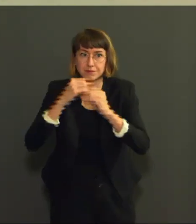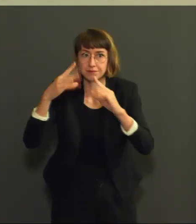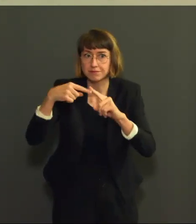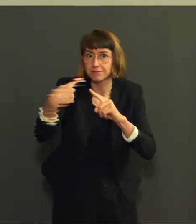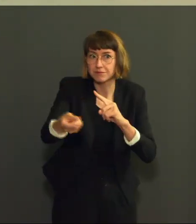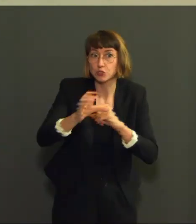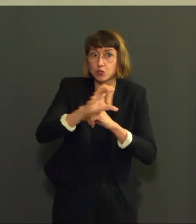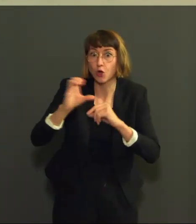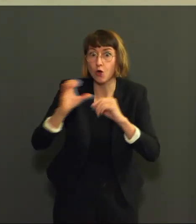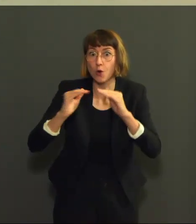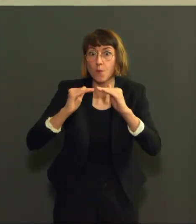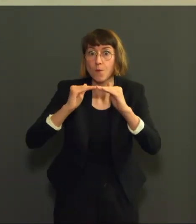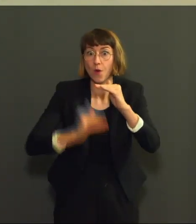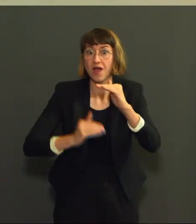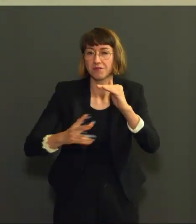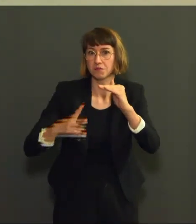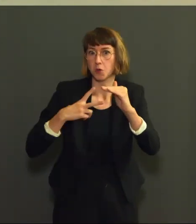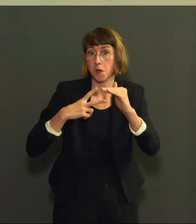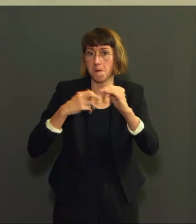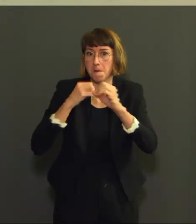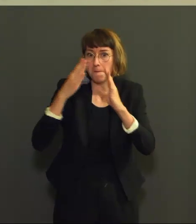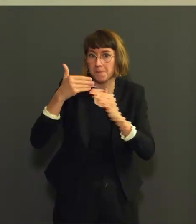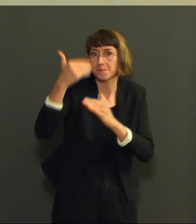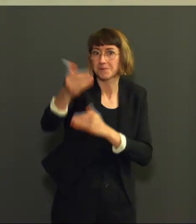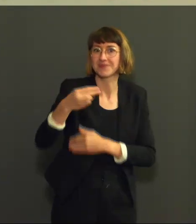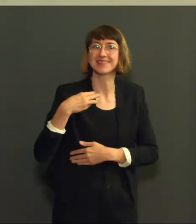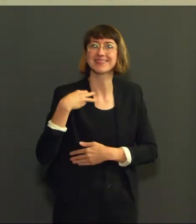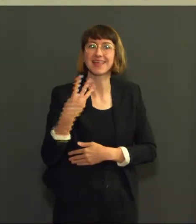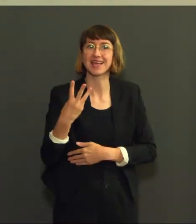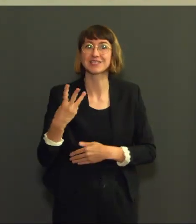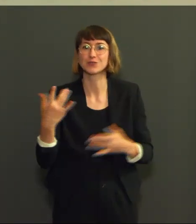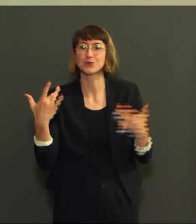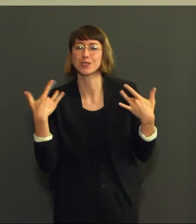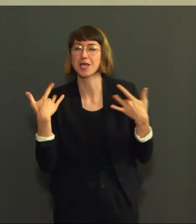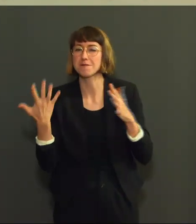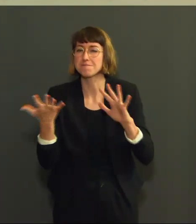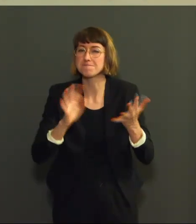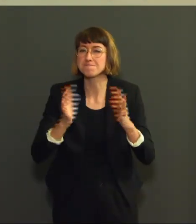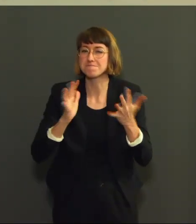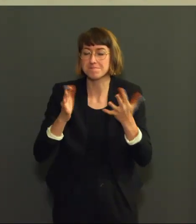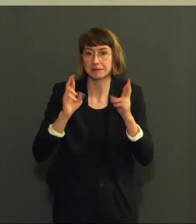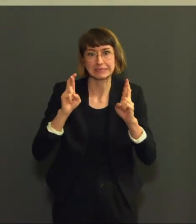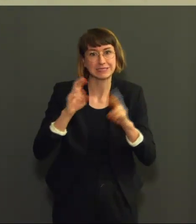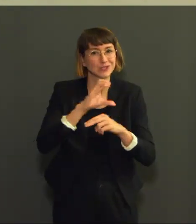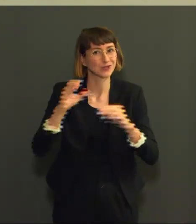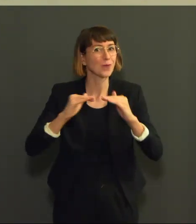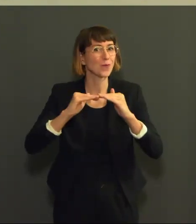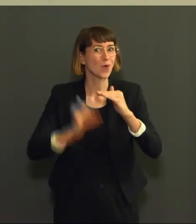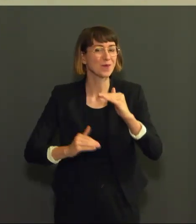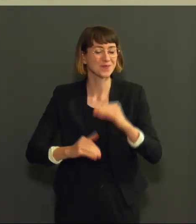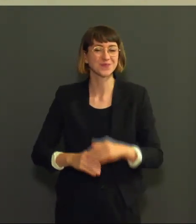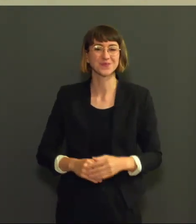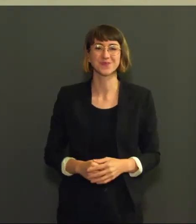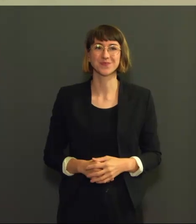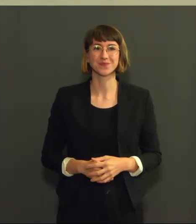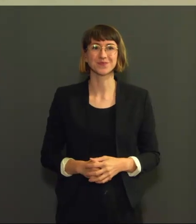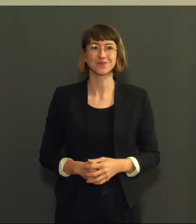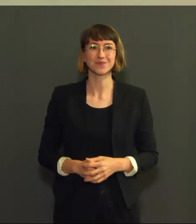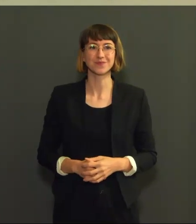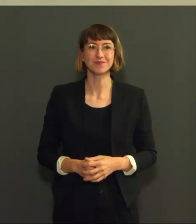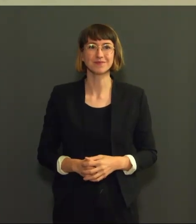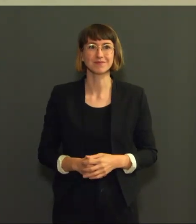intensifs d'ici la mi-juillet, en l'occurrence vers le 13 juillet. Les décès, heureusement, continuent à